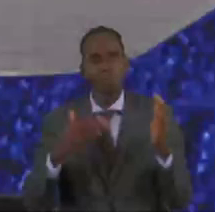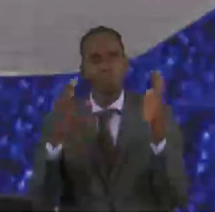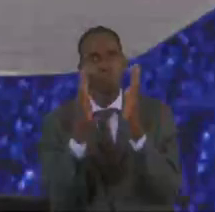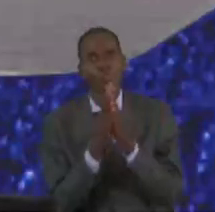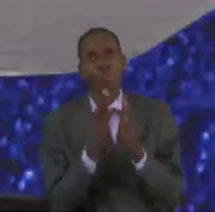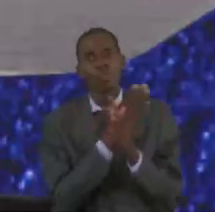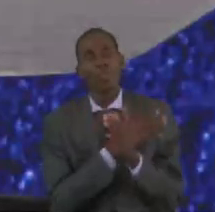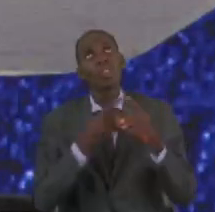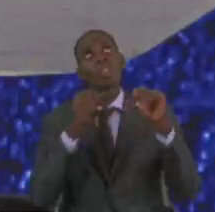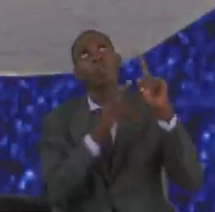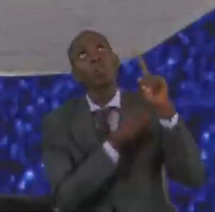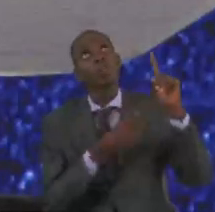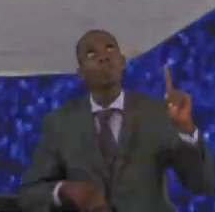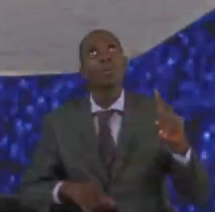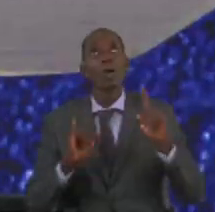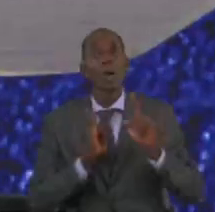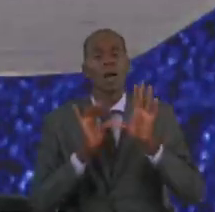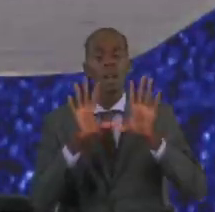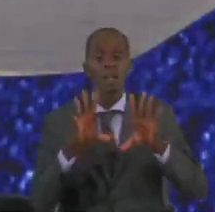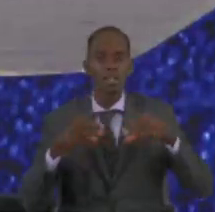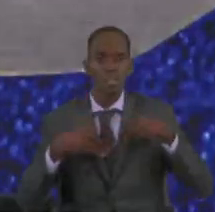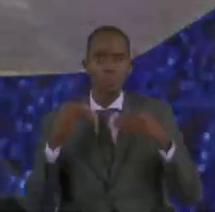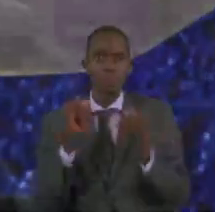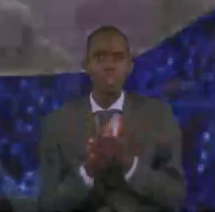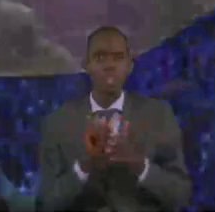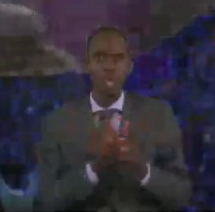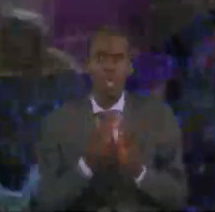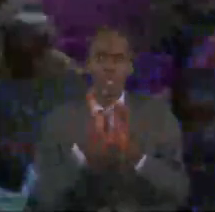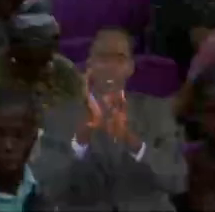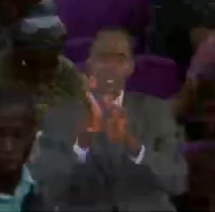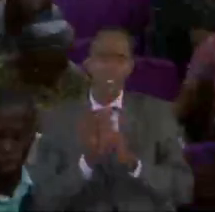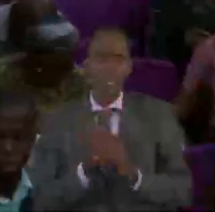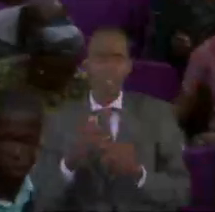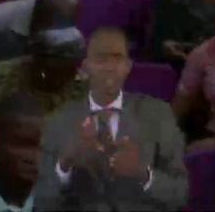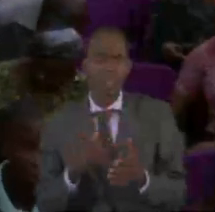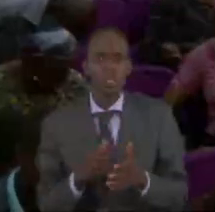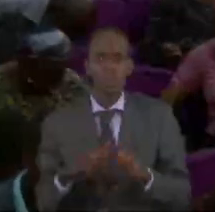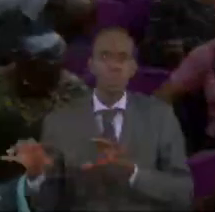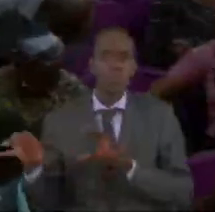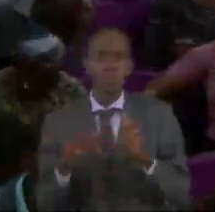debout maintenant et parlez au Seigneur. Que Seigneur, j'accepte cela. Je reçois cela.